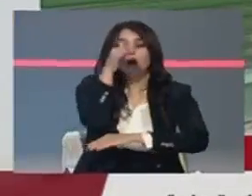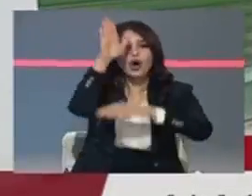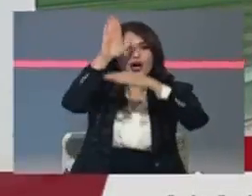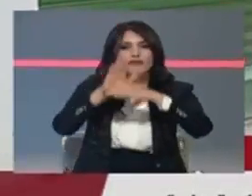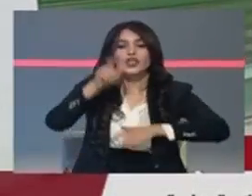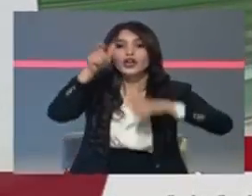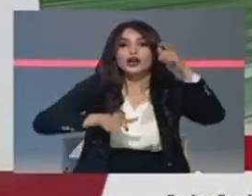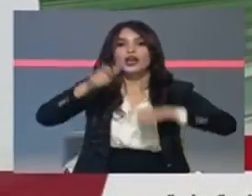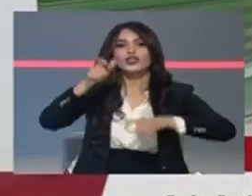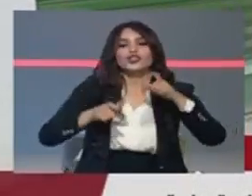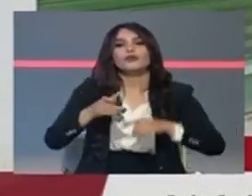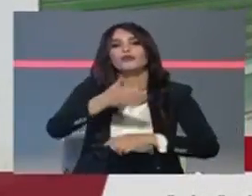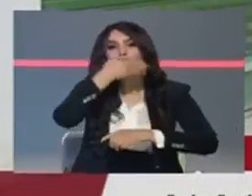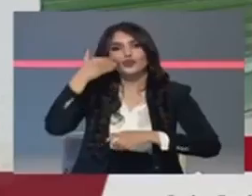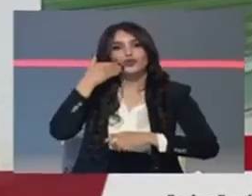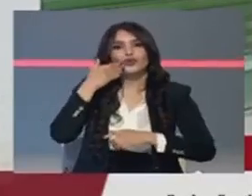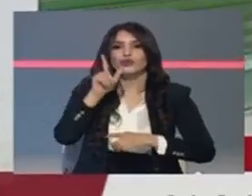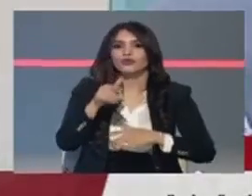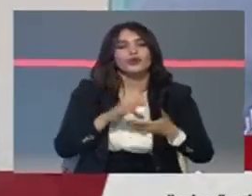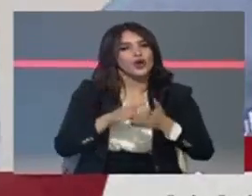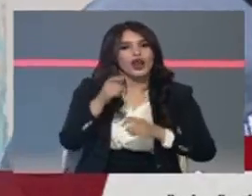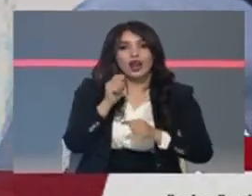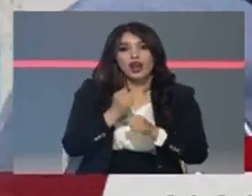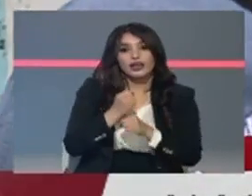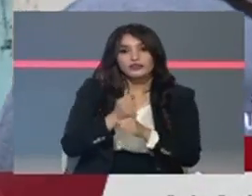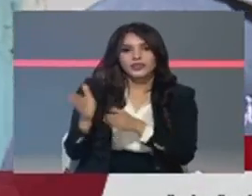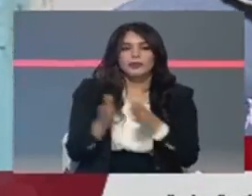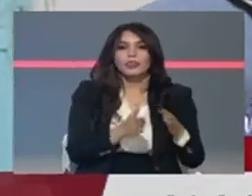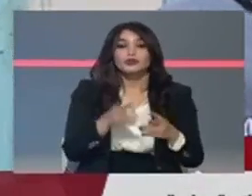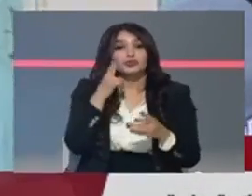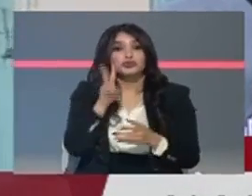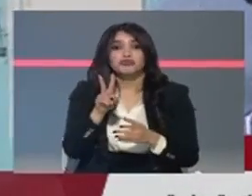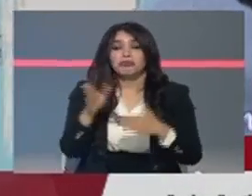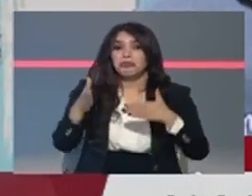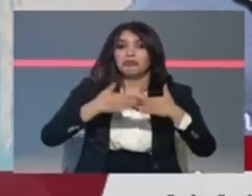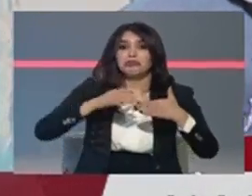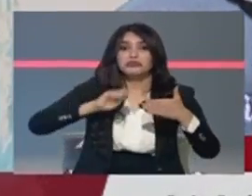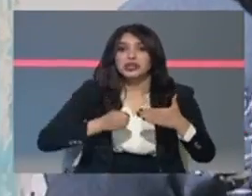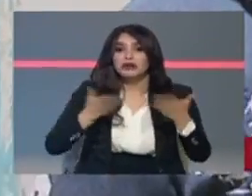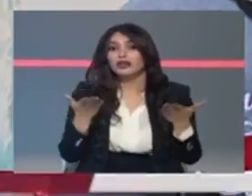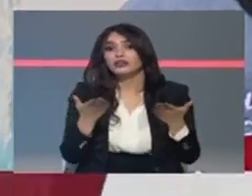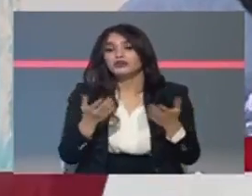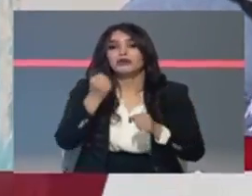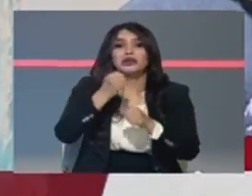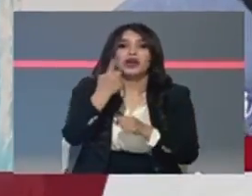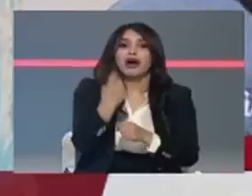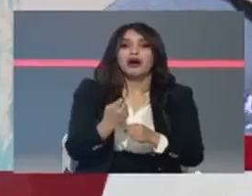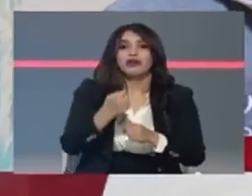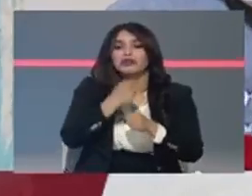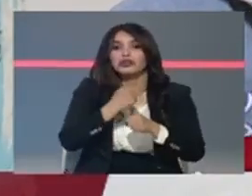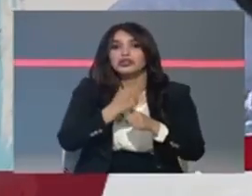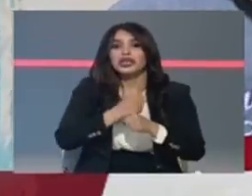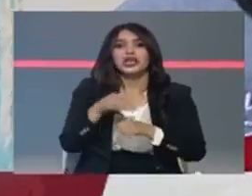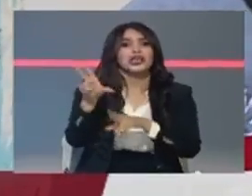الأنفس تهونان أمام كل اعتبارات. تشوف مسكرين معناها إذا احنا تو نخدم نهار بنهار، كيما